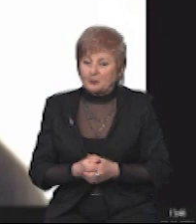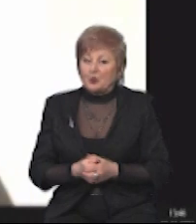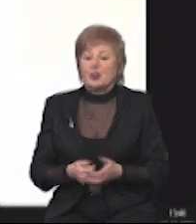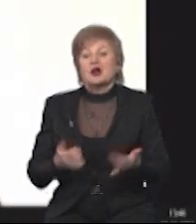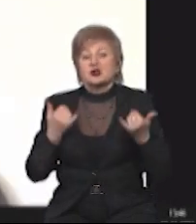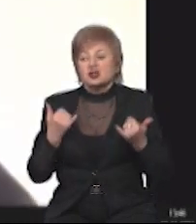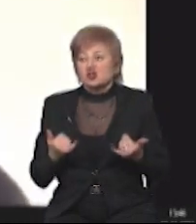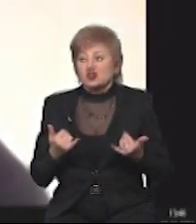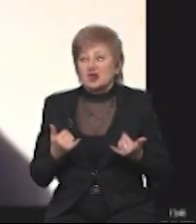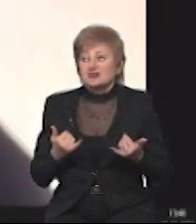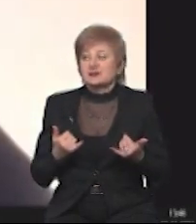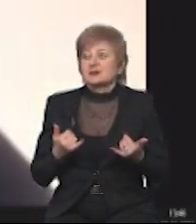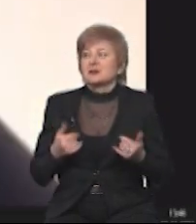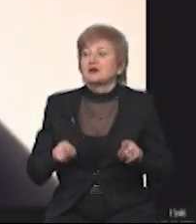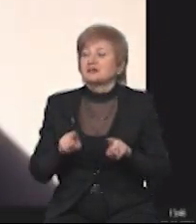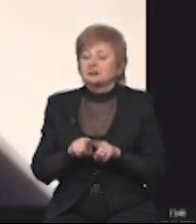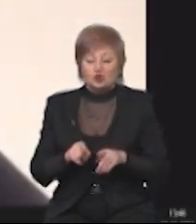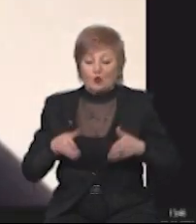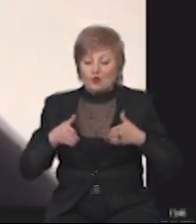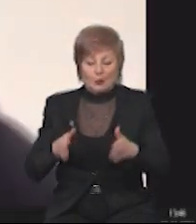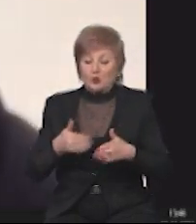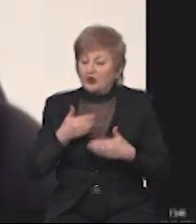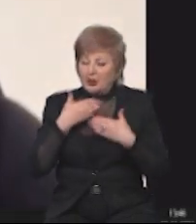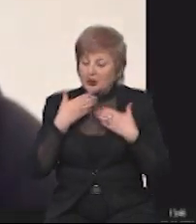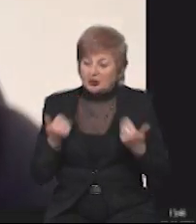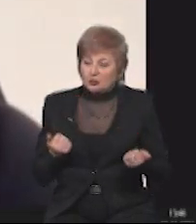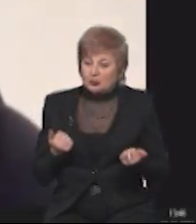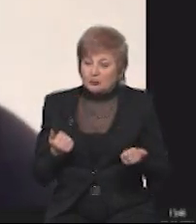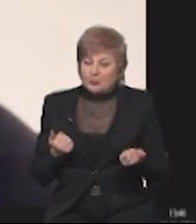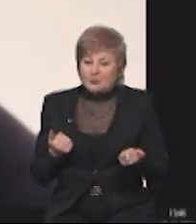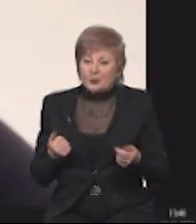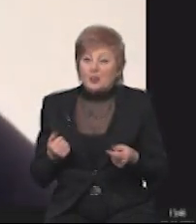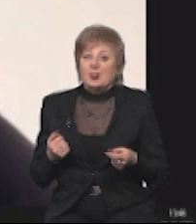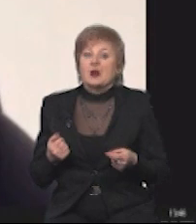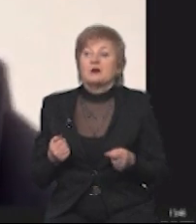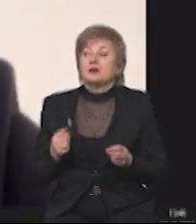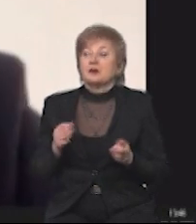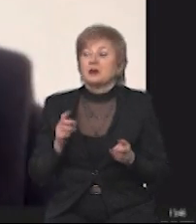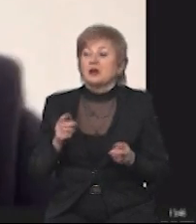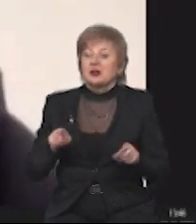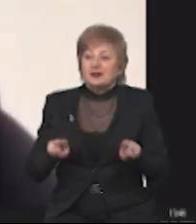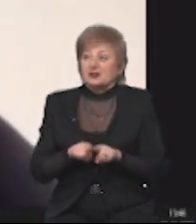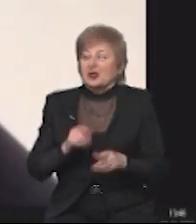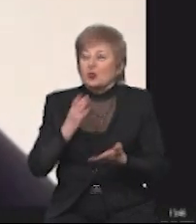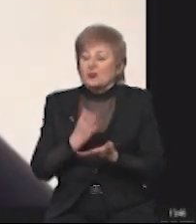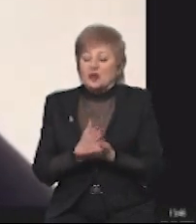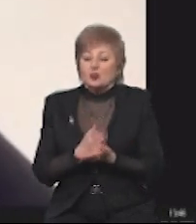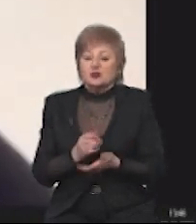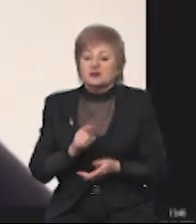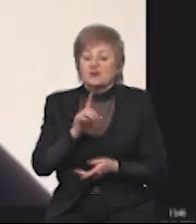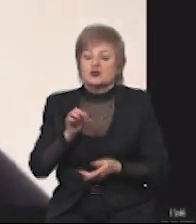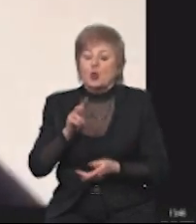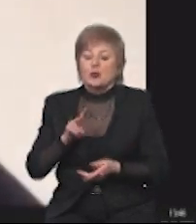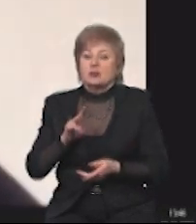данный момент такого пути нет, поэтому такого формата производитель находится в зоне риска.